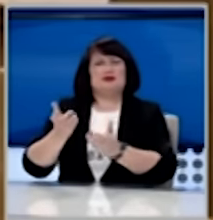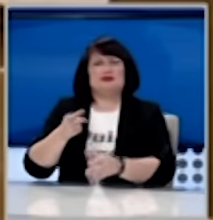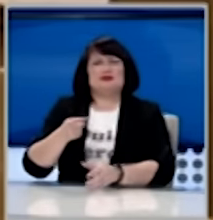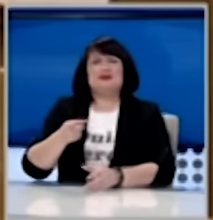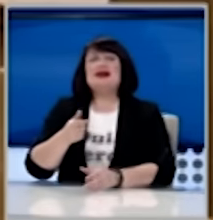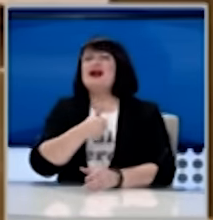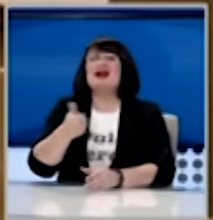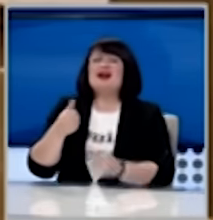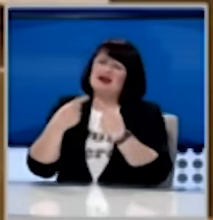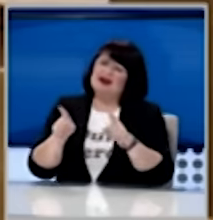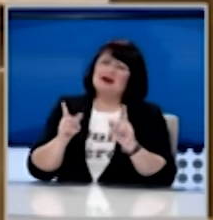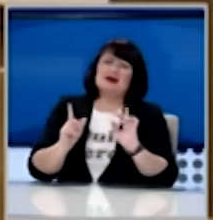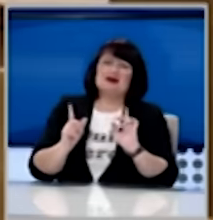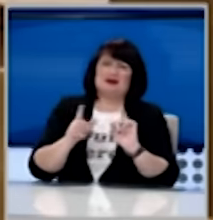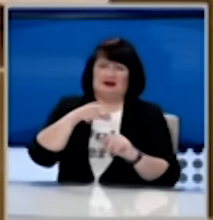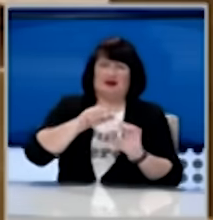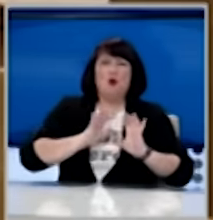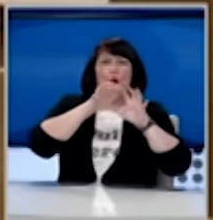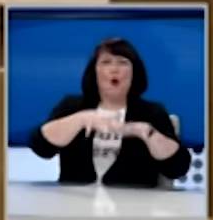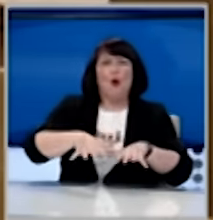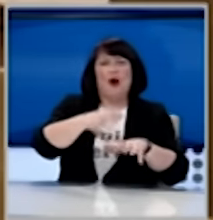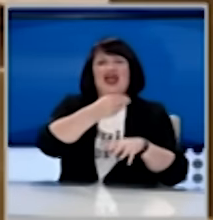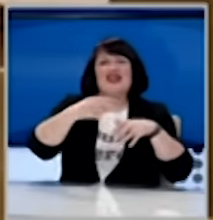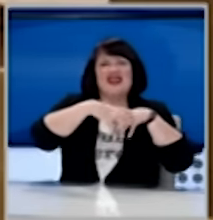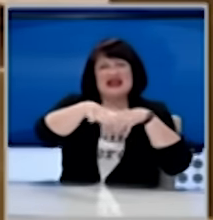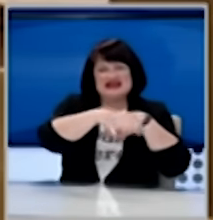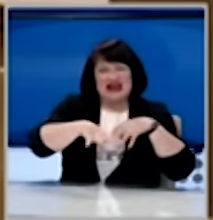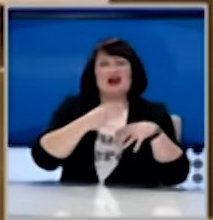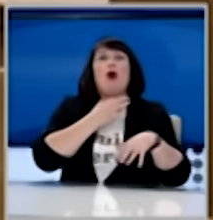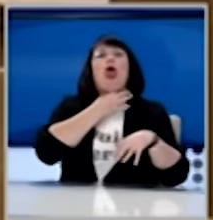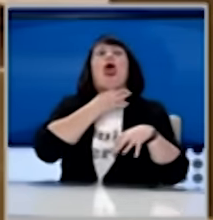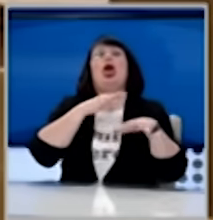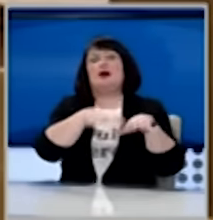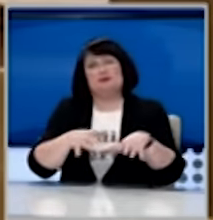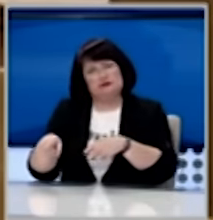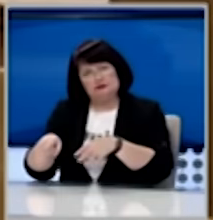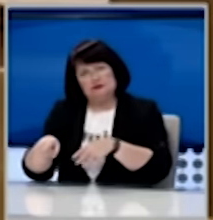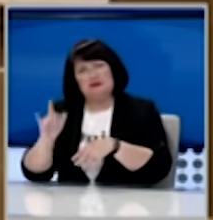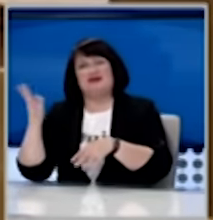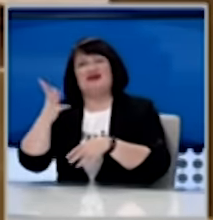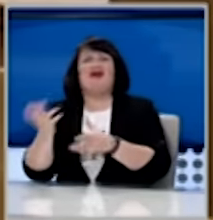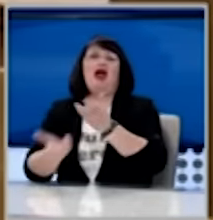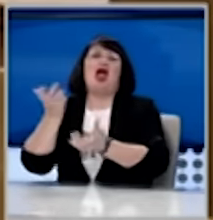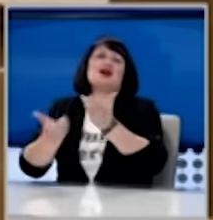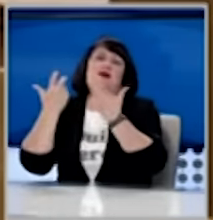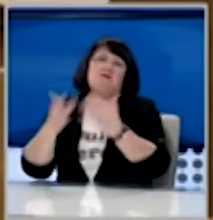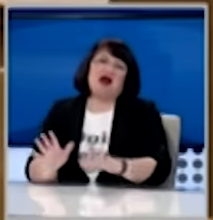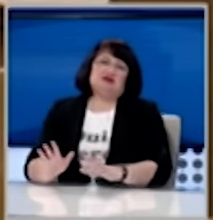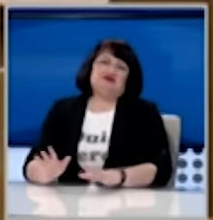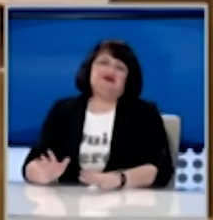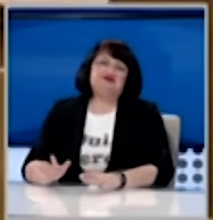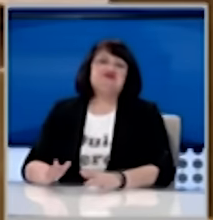μόνο που αλλάζει είναι ότι στη μια περίπτωση μια ολόκληρη περιοχή πνίγηκε ενώ στην άλλη κάηκε κατά τα